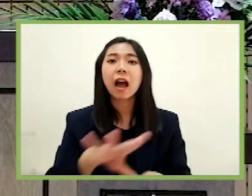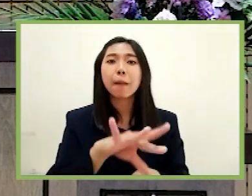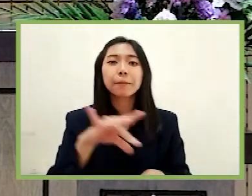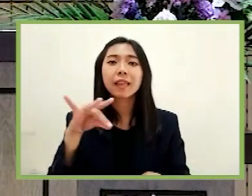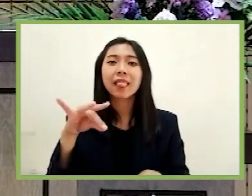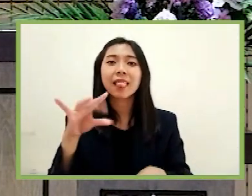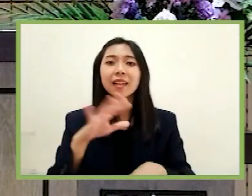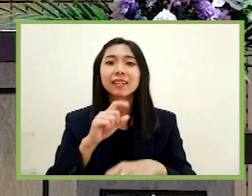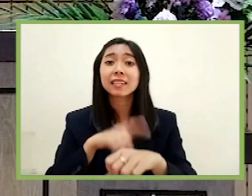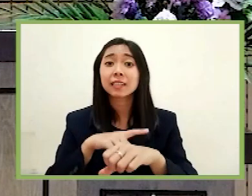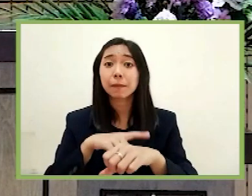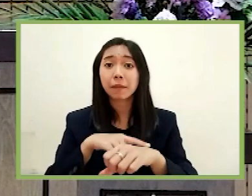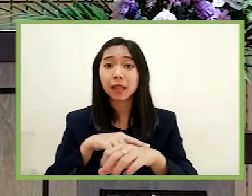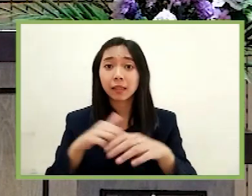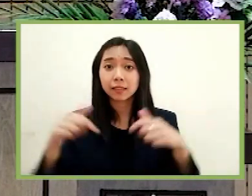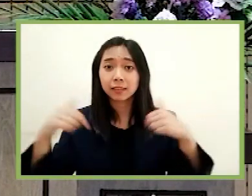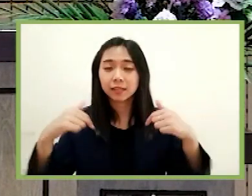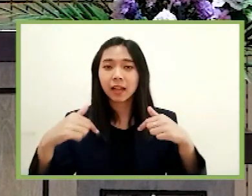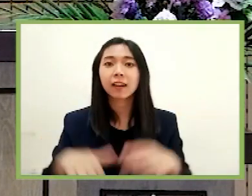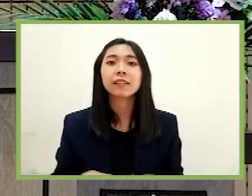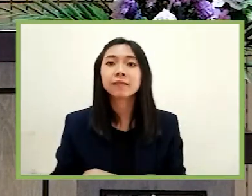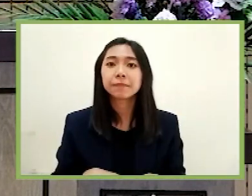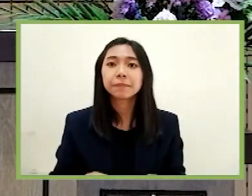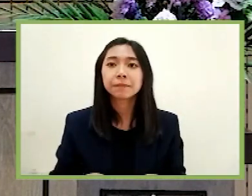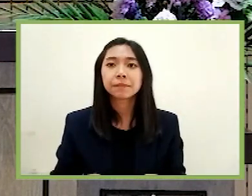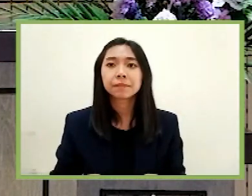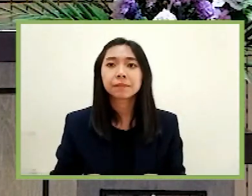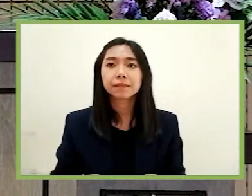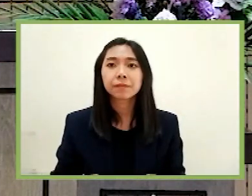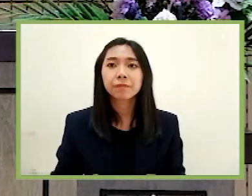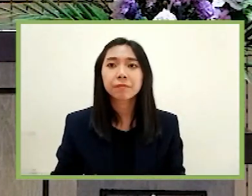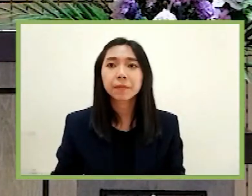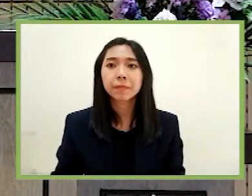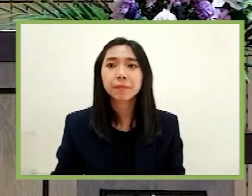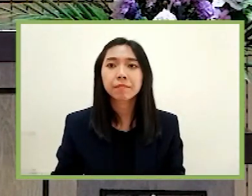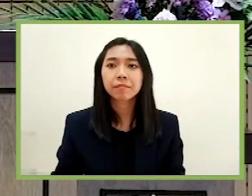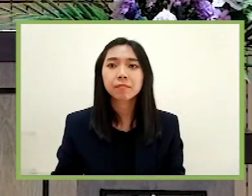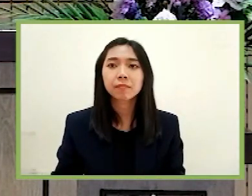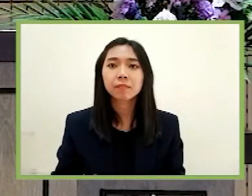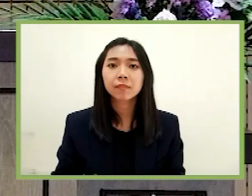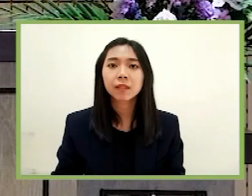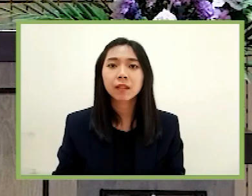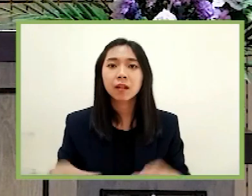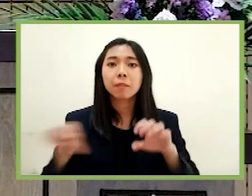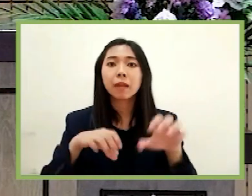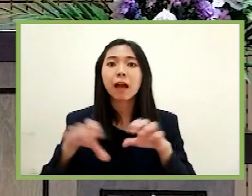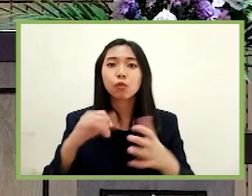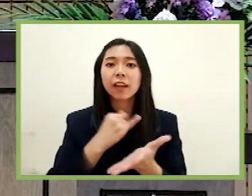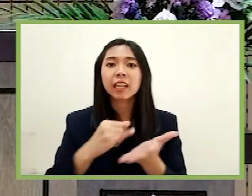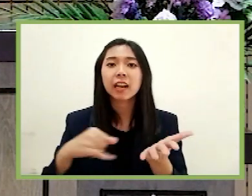saat ini masih ada pada kita untuk menghidupi nilai-nilai